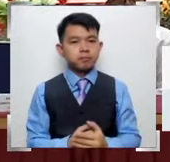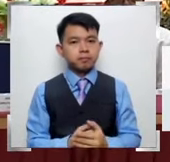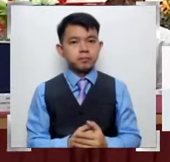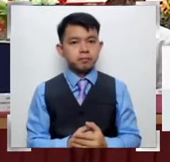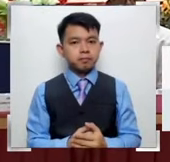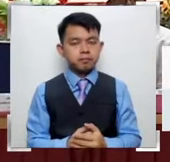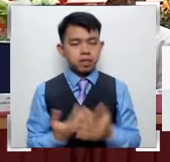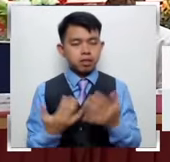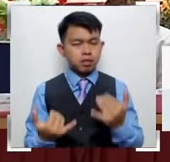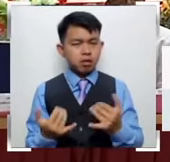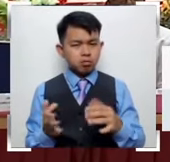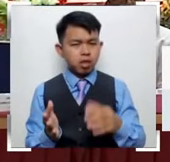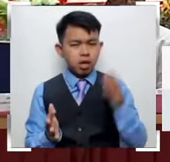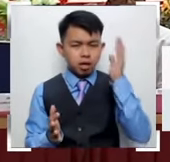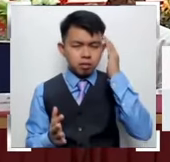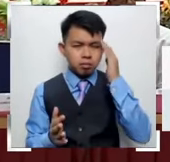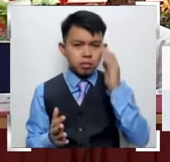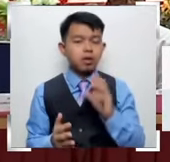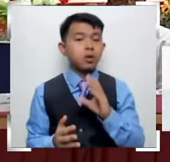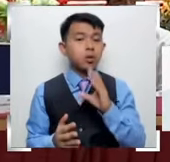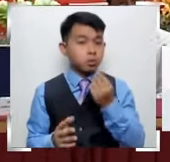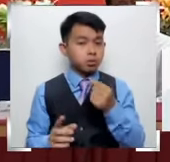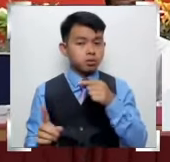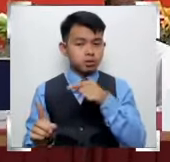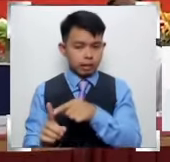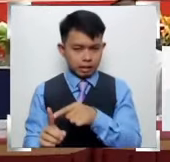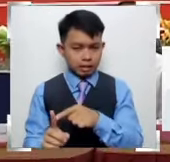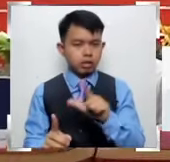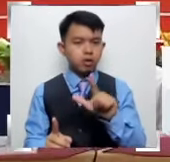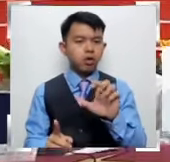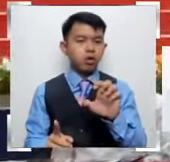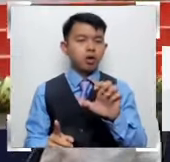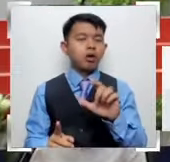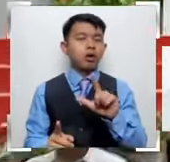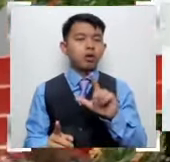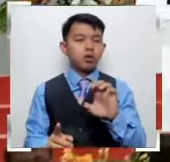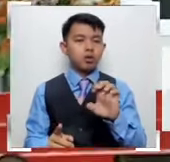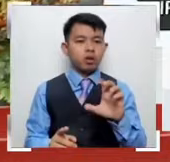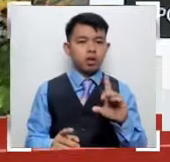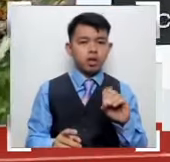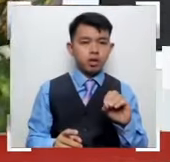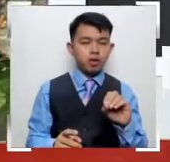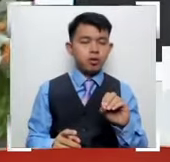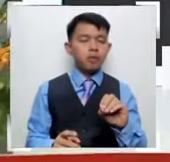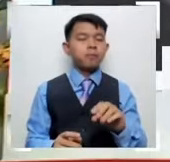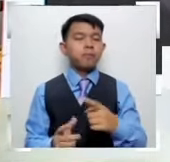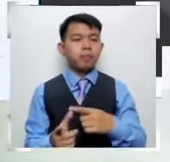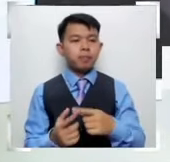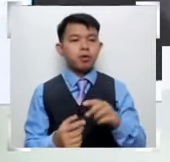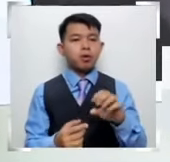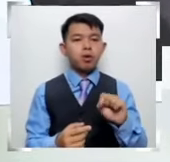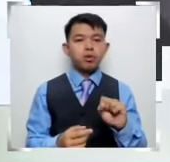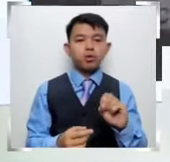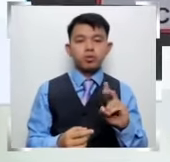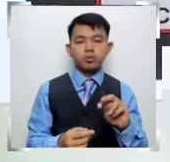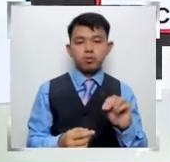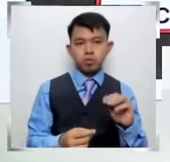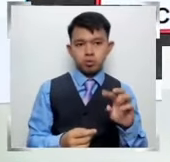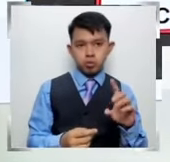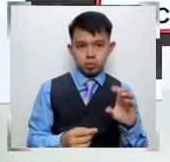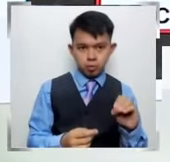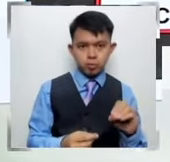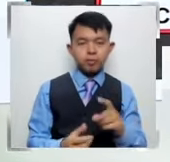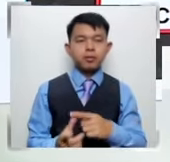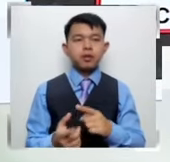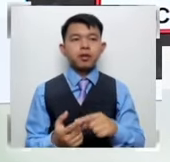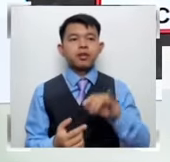task force si Yoleyo Legario, Osmundo Rivero Rojas, si Joven Javier Calibo, si